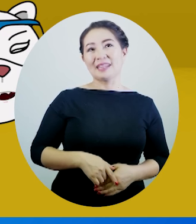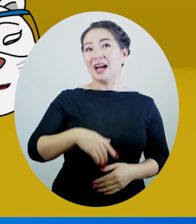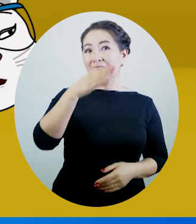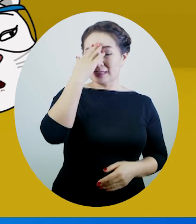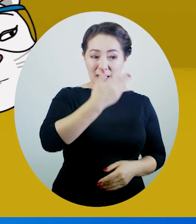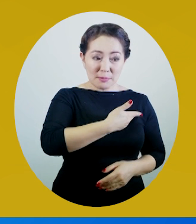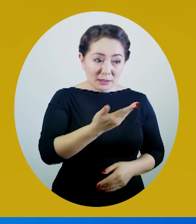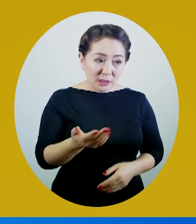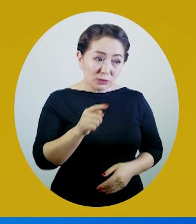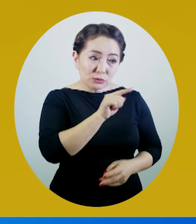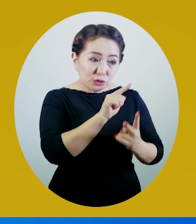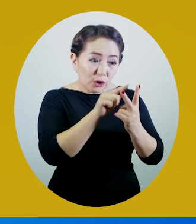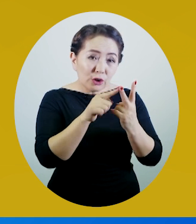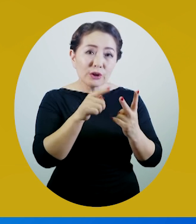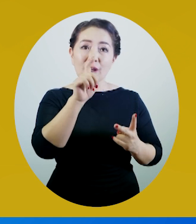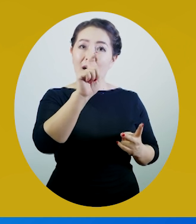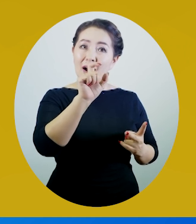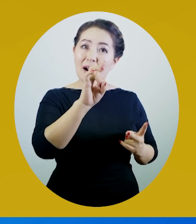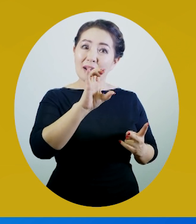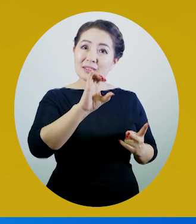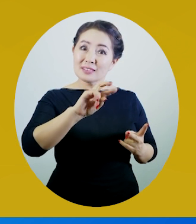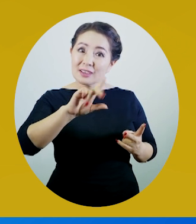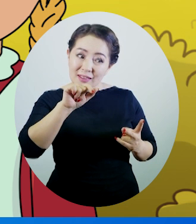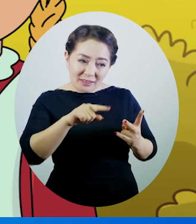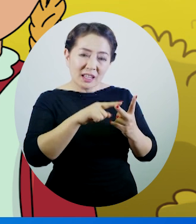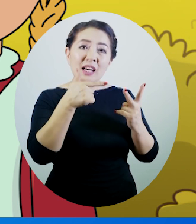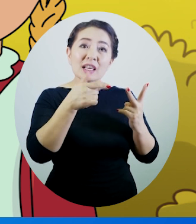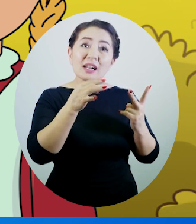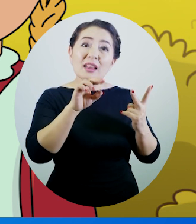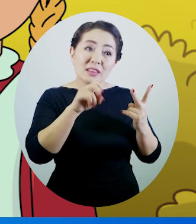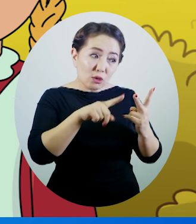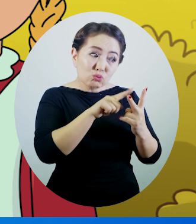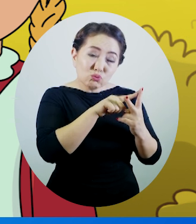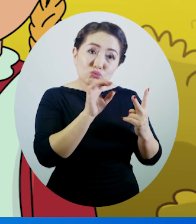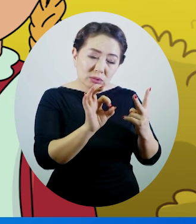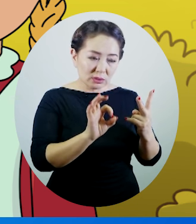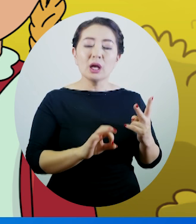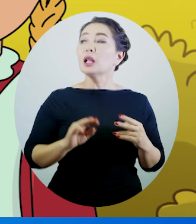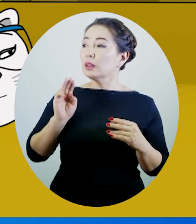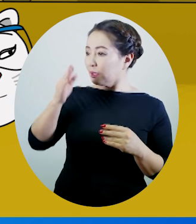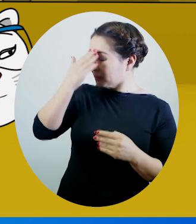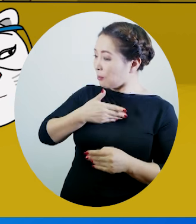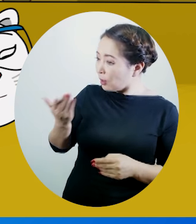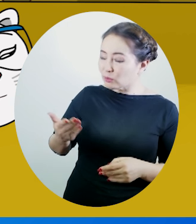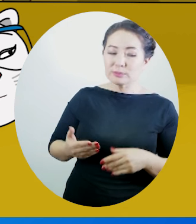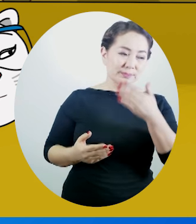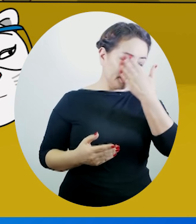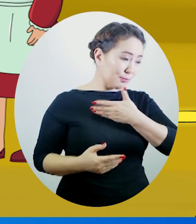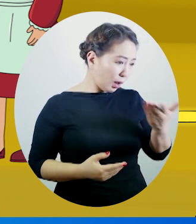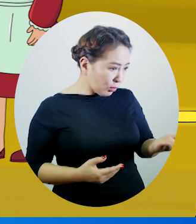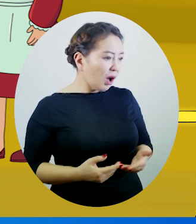Сайн байцгаана уу? Та нарыг Hansel Gretel гэдэг үү? Тийм байна уу? Сайн байцгаана уу? Сайн байцгаана